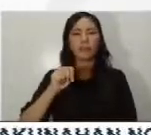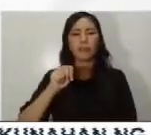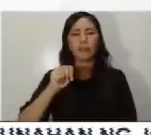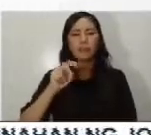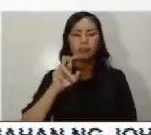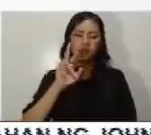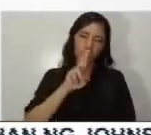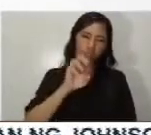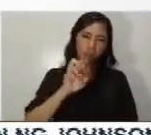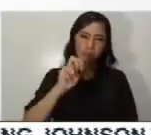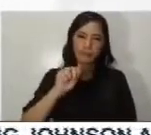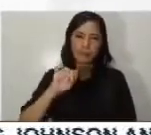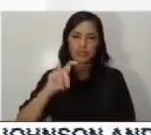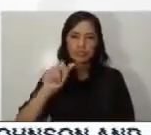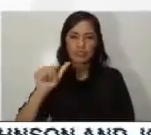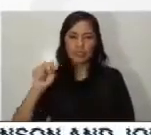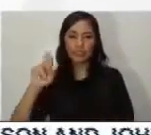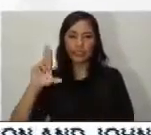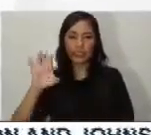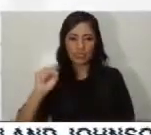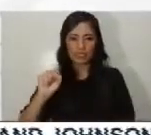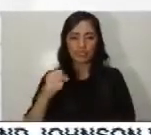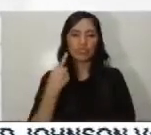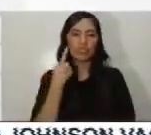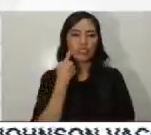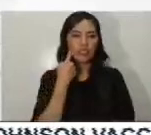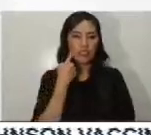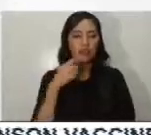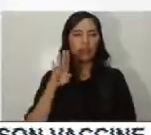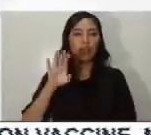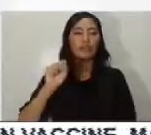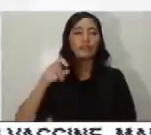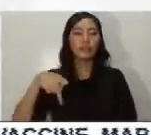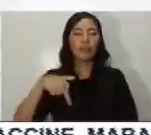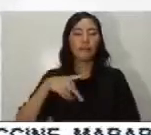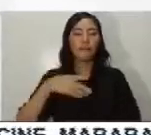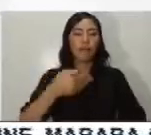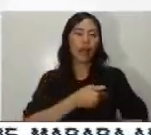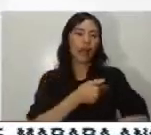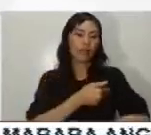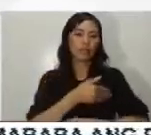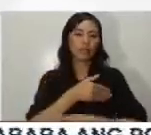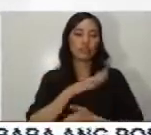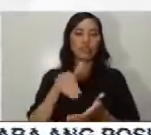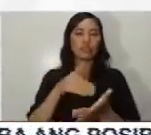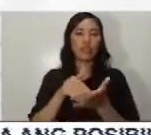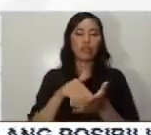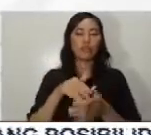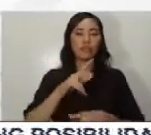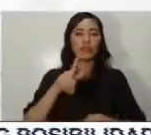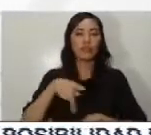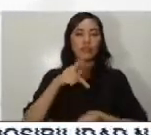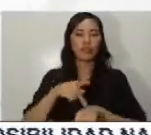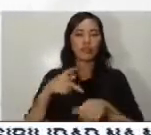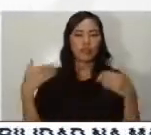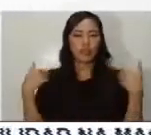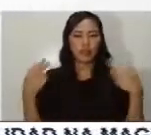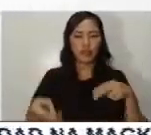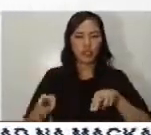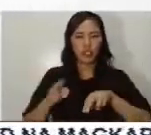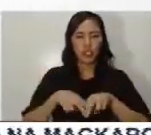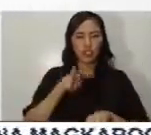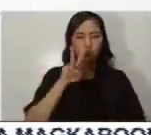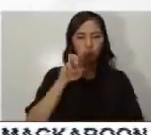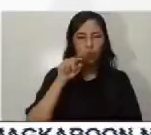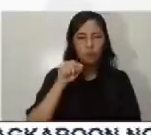2021 kumpara sa $11.554 billion na naitala noong nakaraang taon. Malaking bahagi ng mga cash